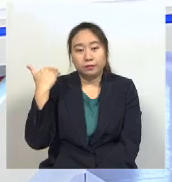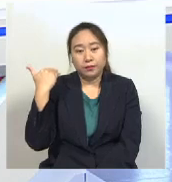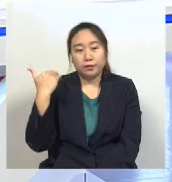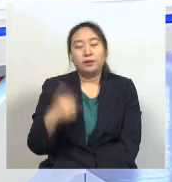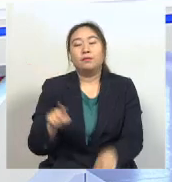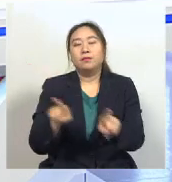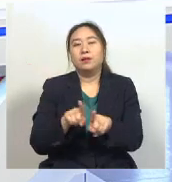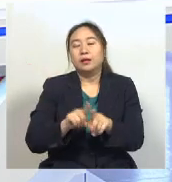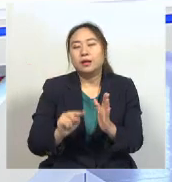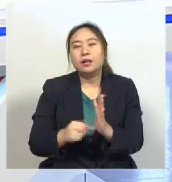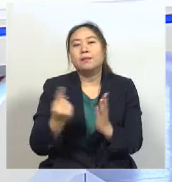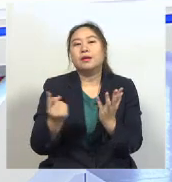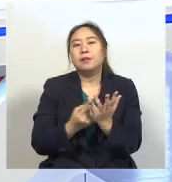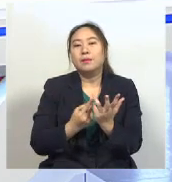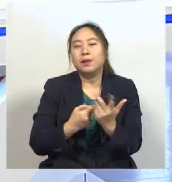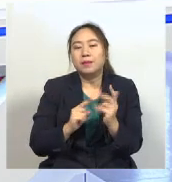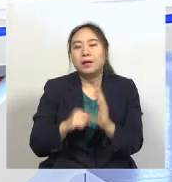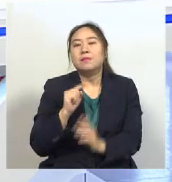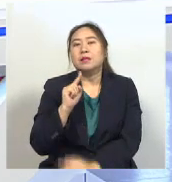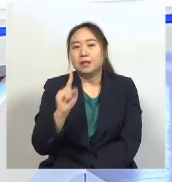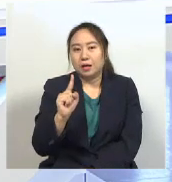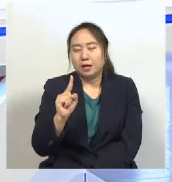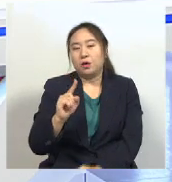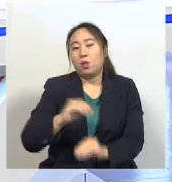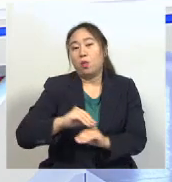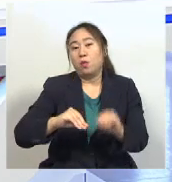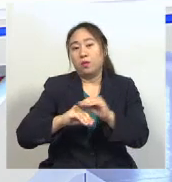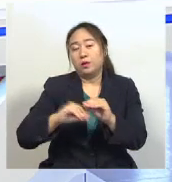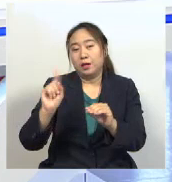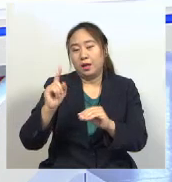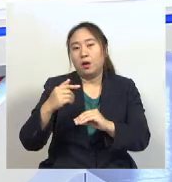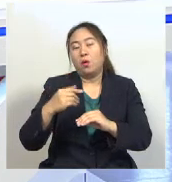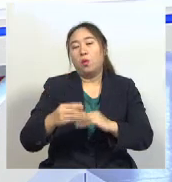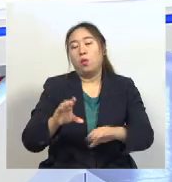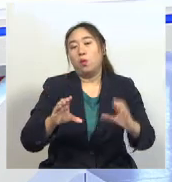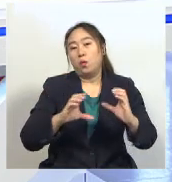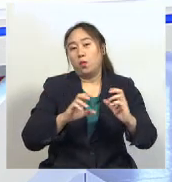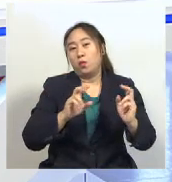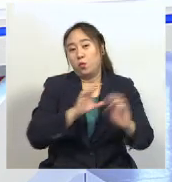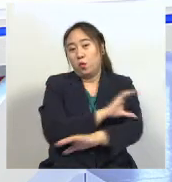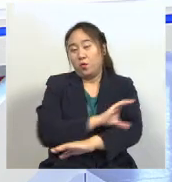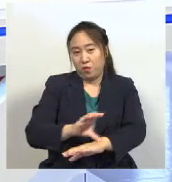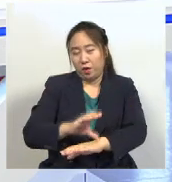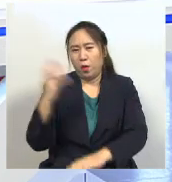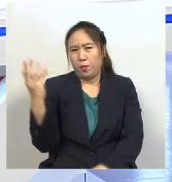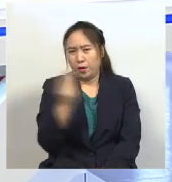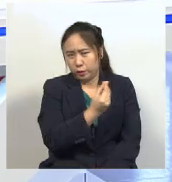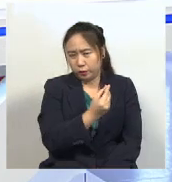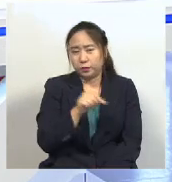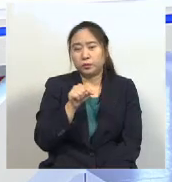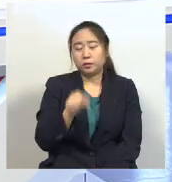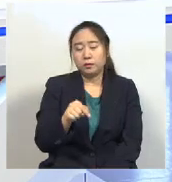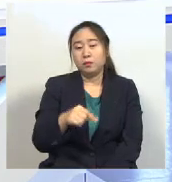ว่าเป็นการนับหนึ่งอย่างเป็นทางการนะคะสำหรับโครงการประวัติศาสตร์อย่างโครงการรถไฟฟ้าความเร็วสูงเชื่อม3สนามบินด